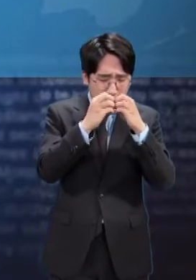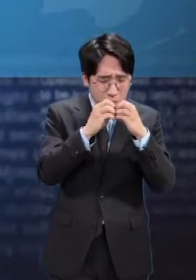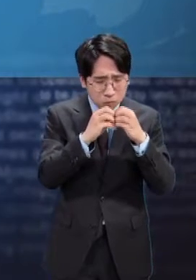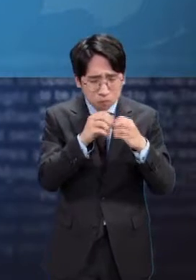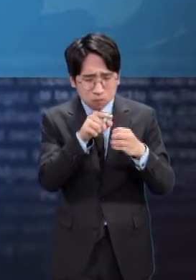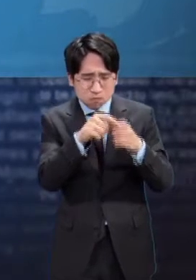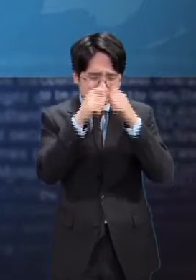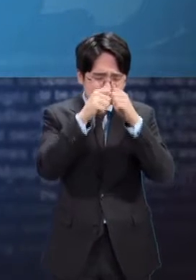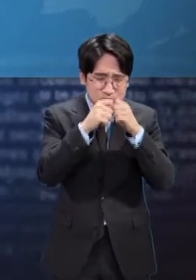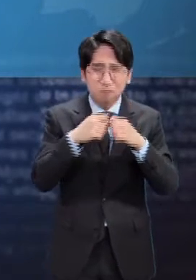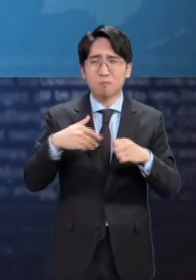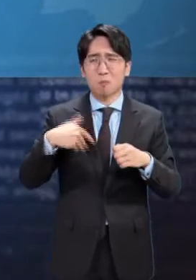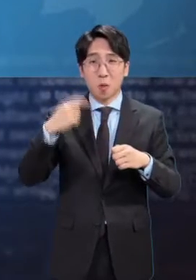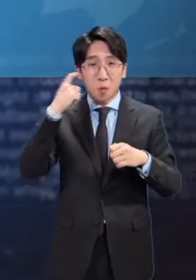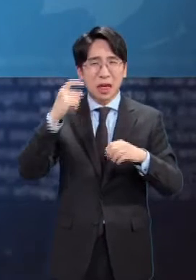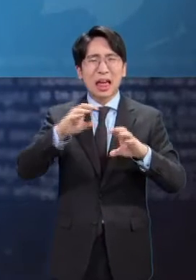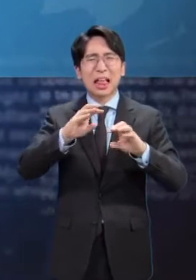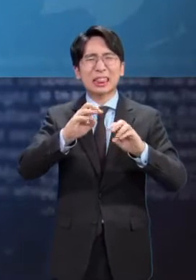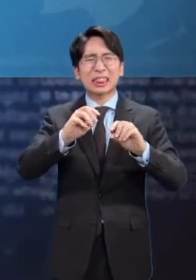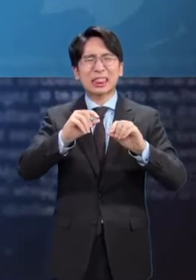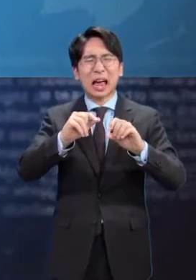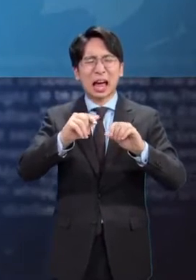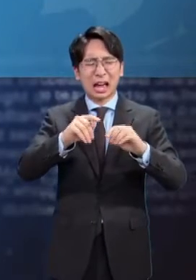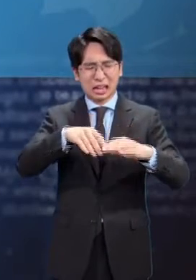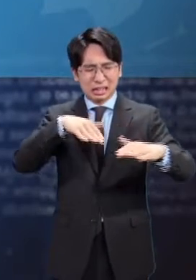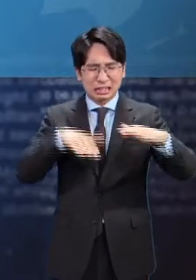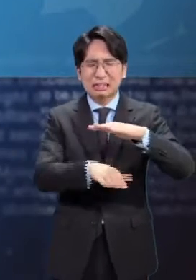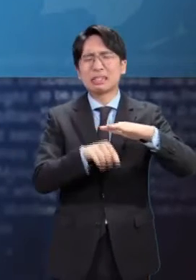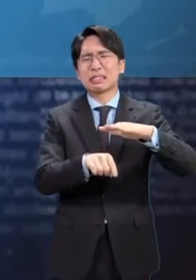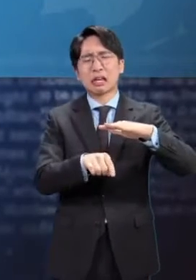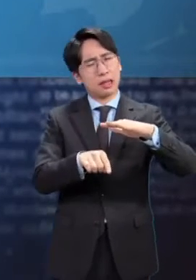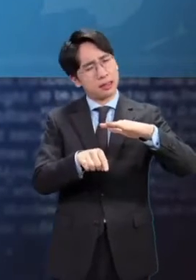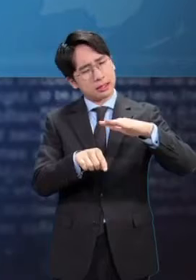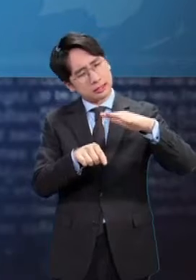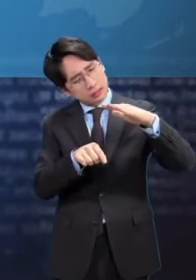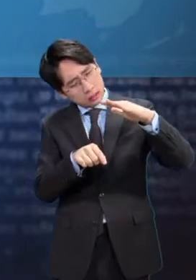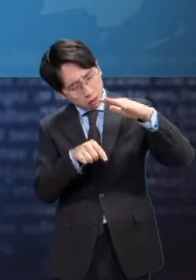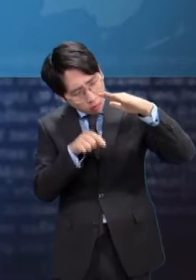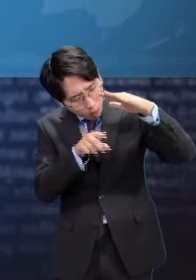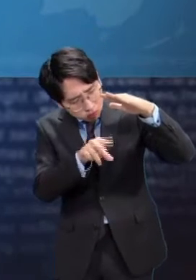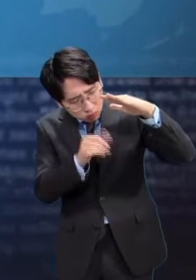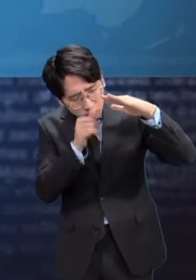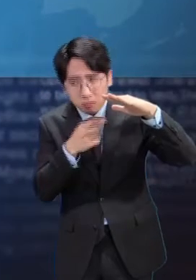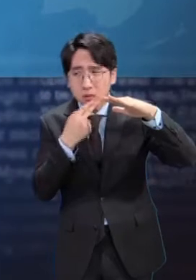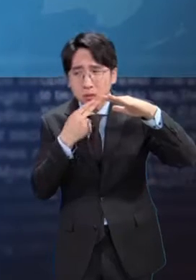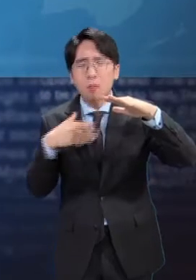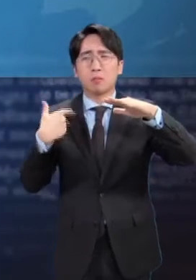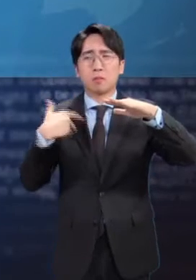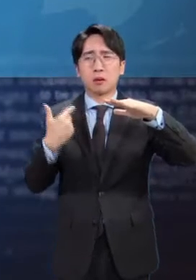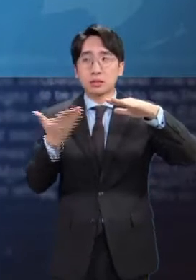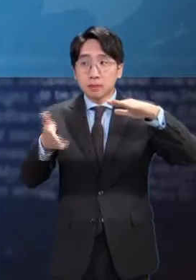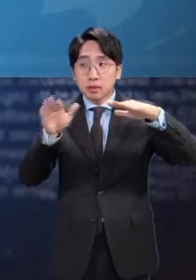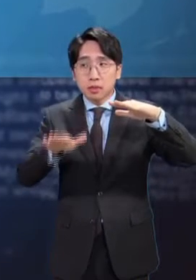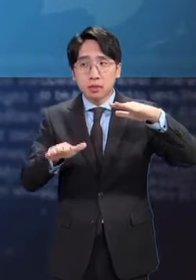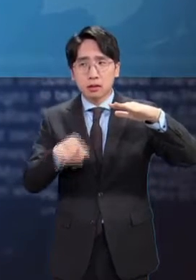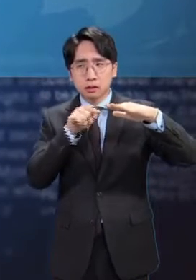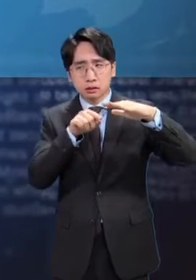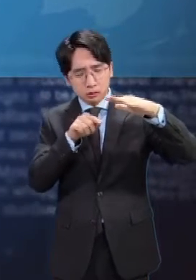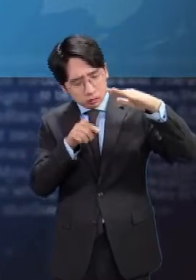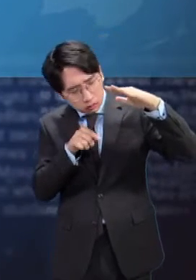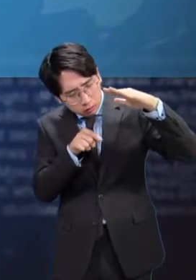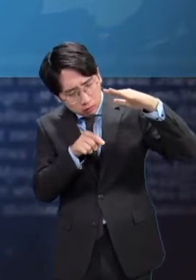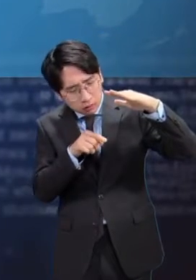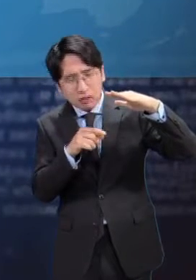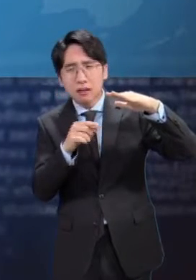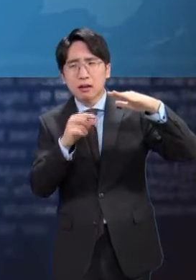상황을 모르죠. 땅에 묻혀 있으니까요. 그거는 언제든지 어느 곳에든지 발생할 수 있는데 상황은 아마 쉽지 않아요.